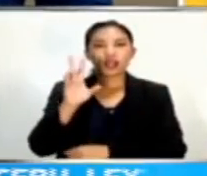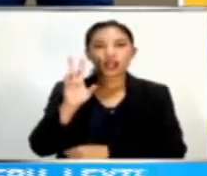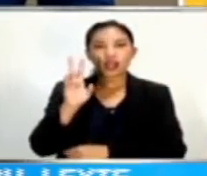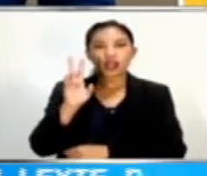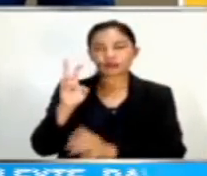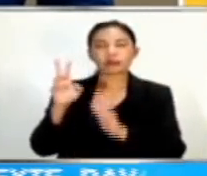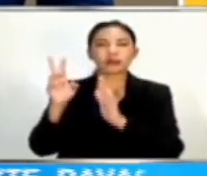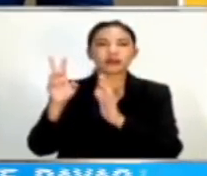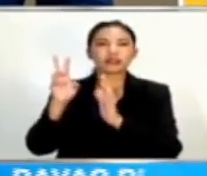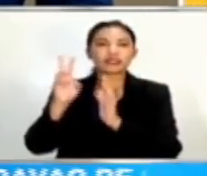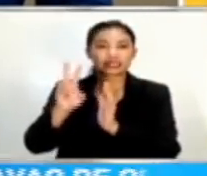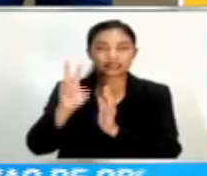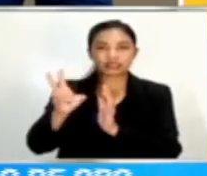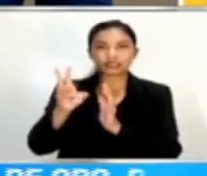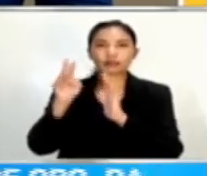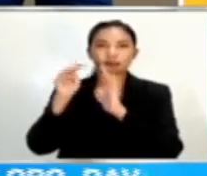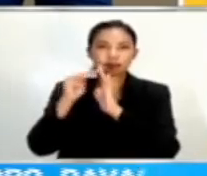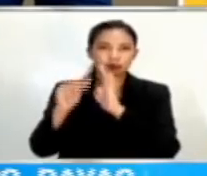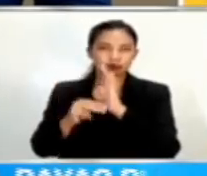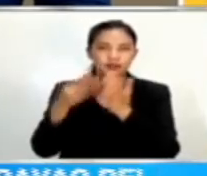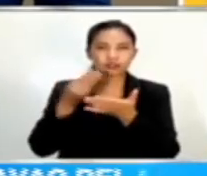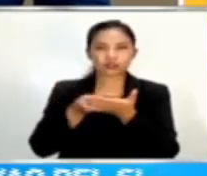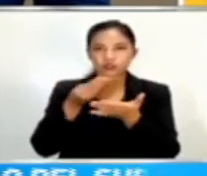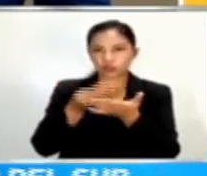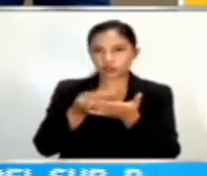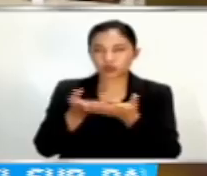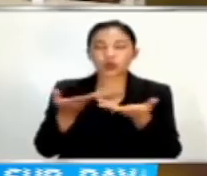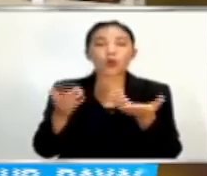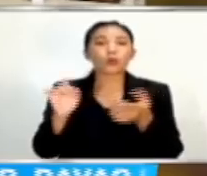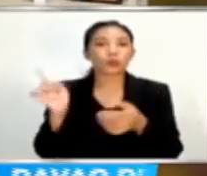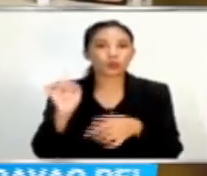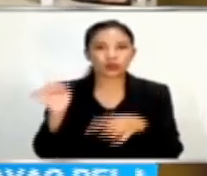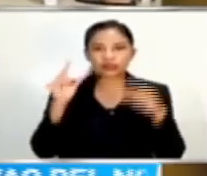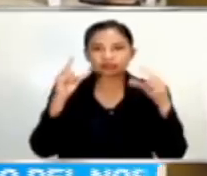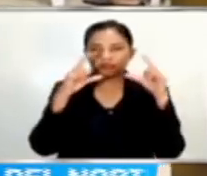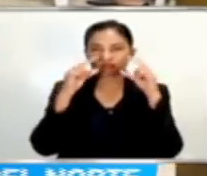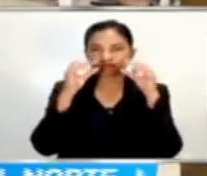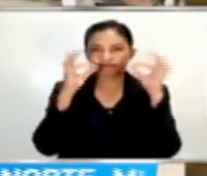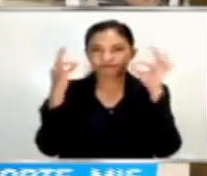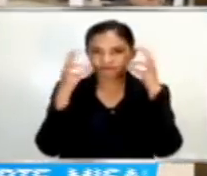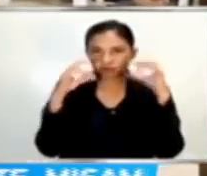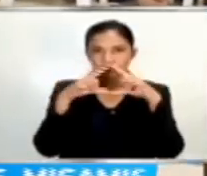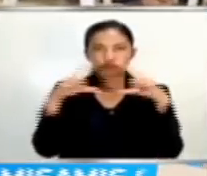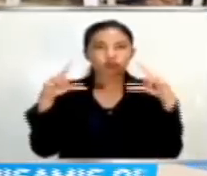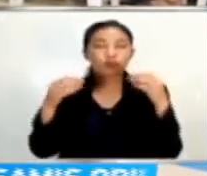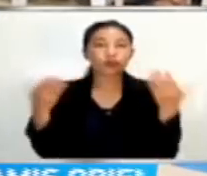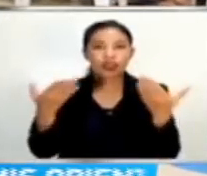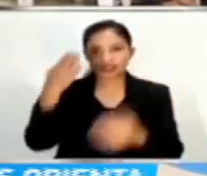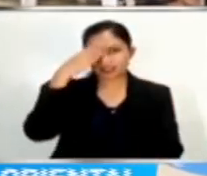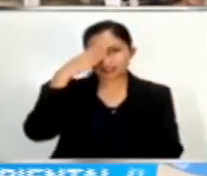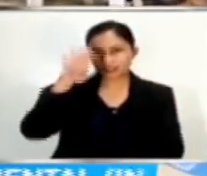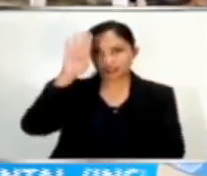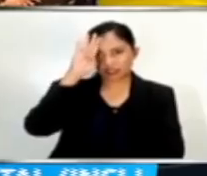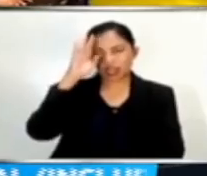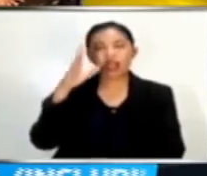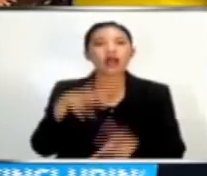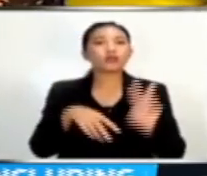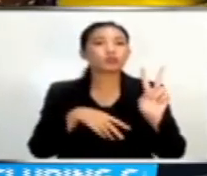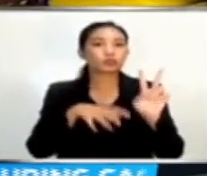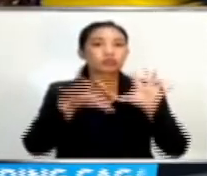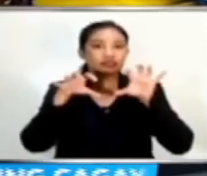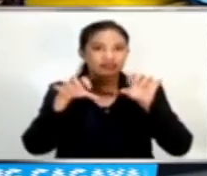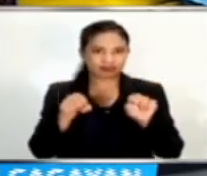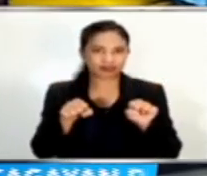Imus, Cavite. Arestado rin ang 5 suspect. Kinilala sila bilang sina Tamano at Ismael Daud, Norma